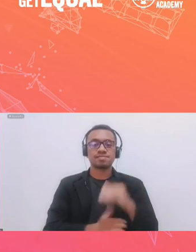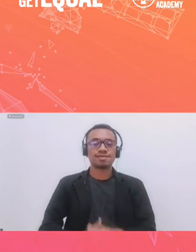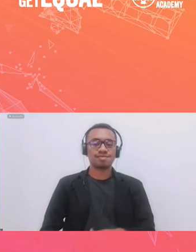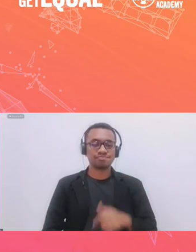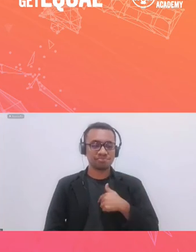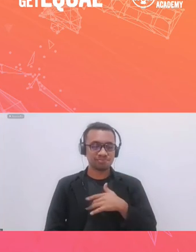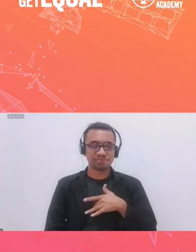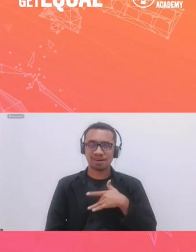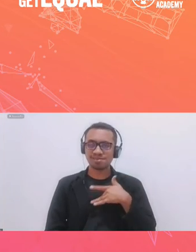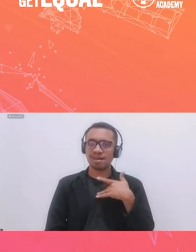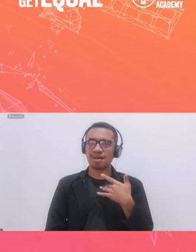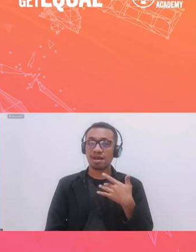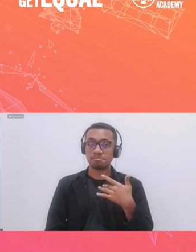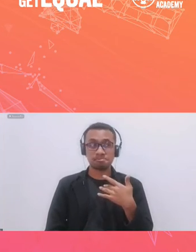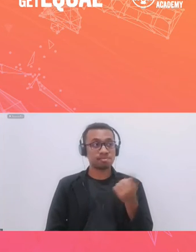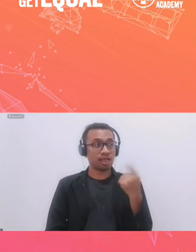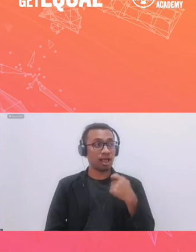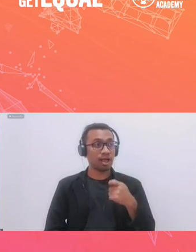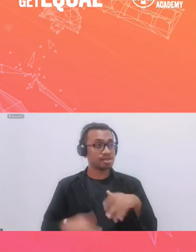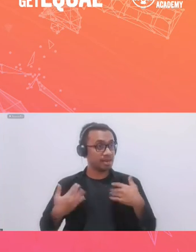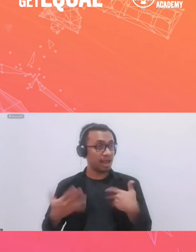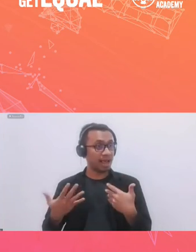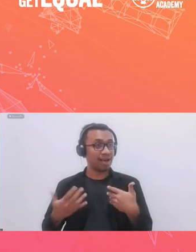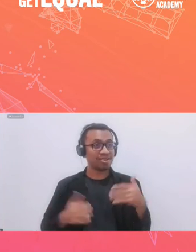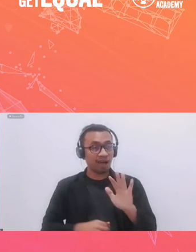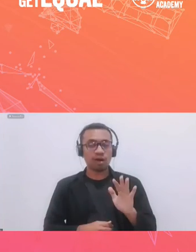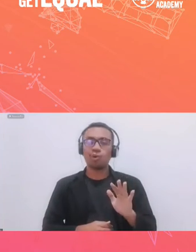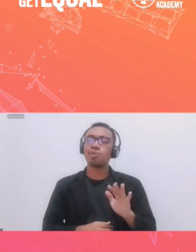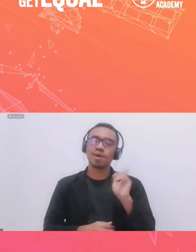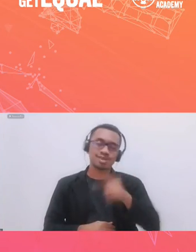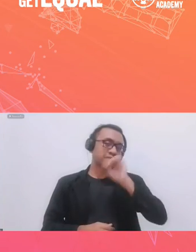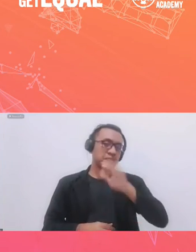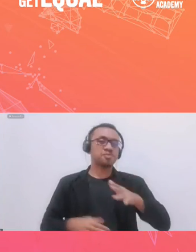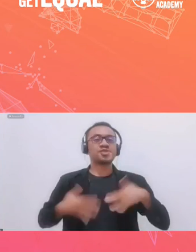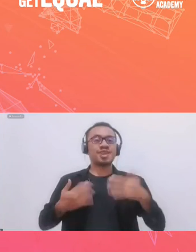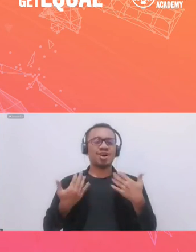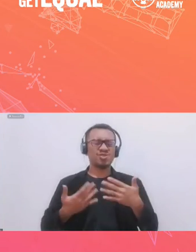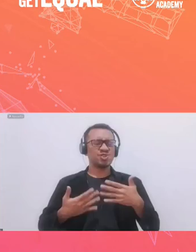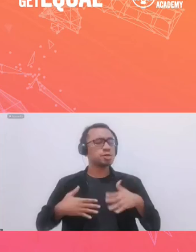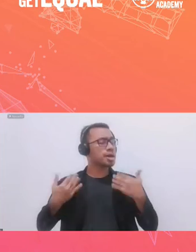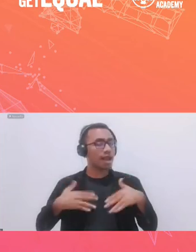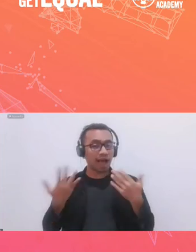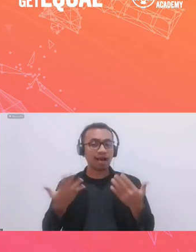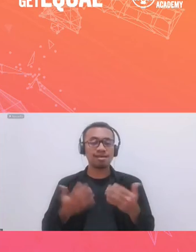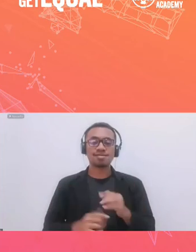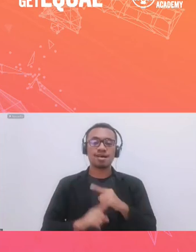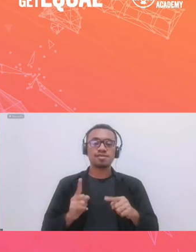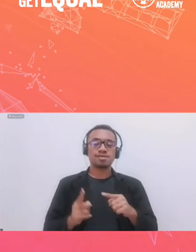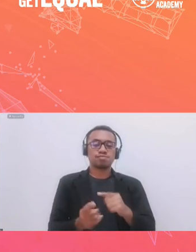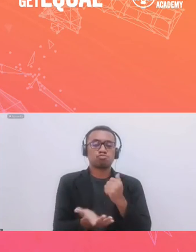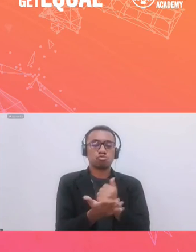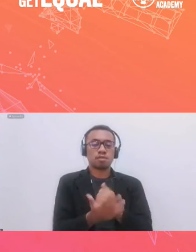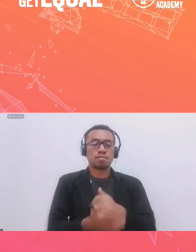rasanya kalau ditanya senang atau enggak mungkin jawabannya enggak, pasti senang. Senang banget, cuma senangnya tuh beda gitu. Jadi